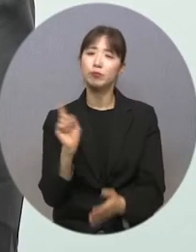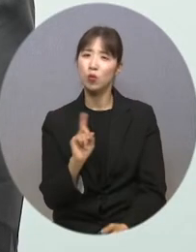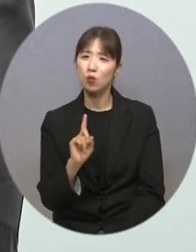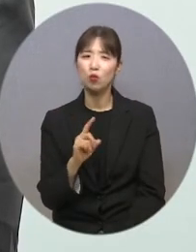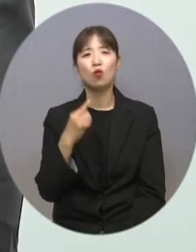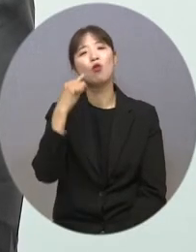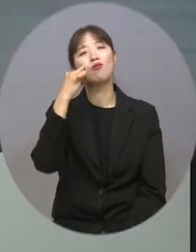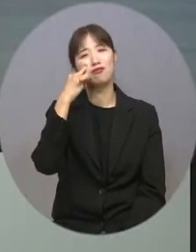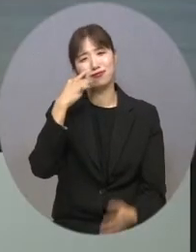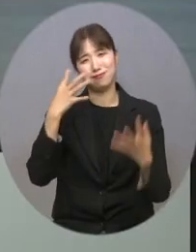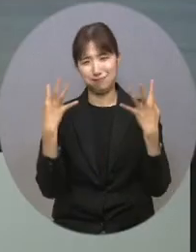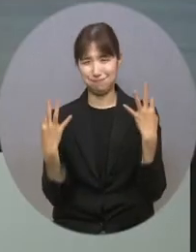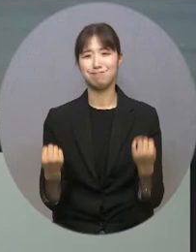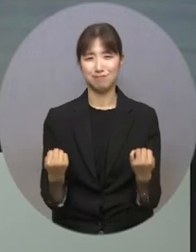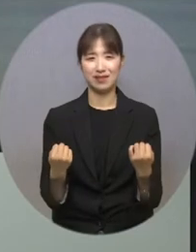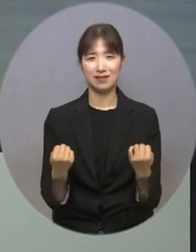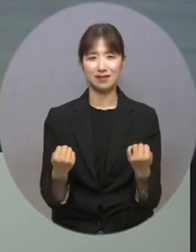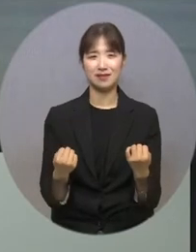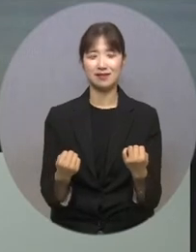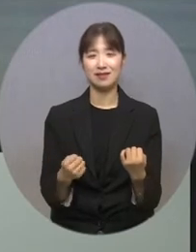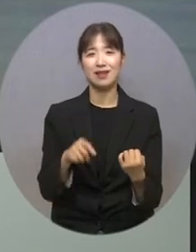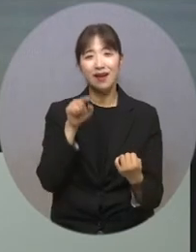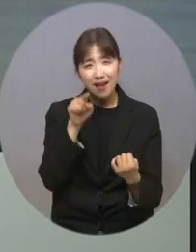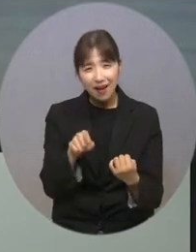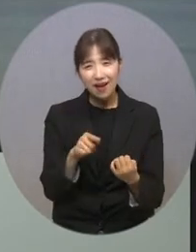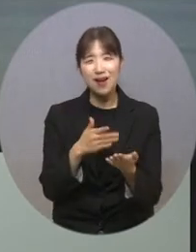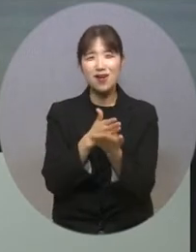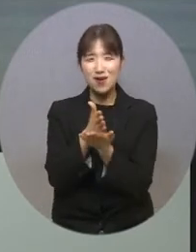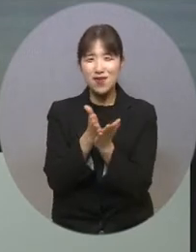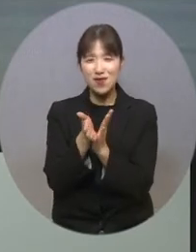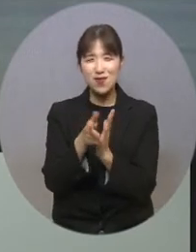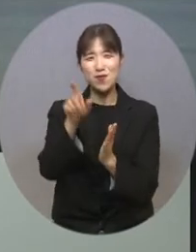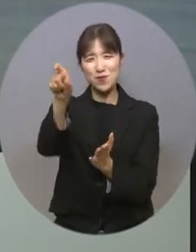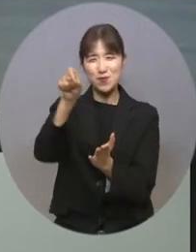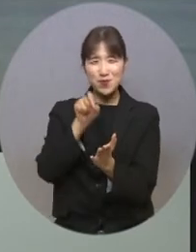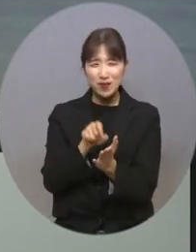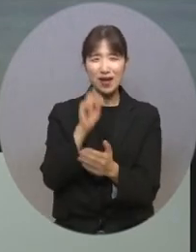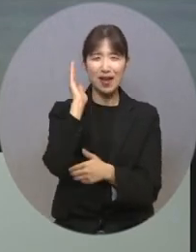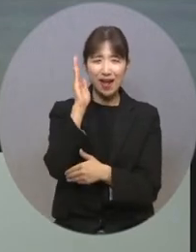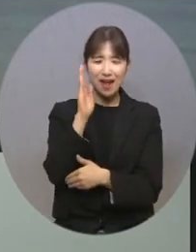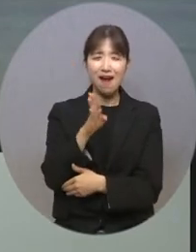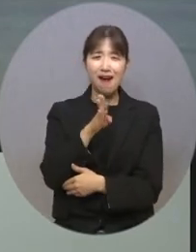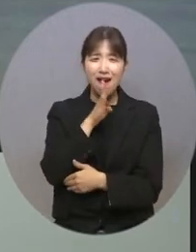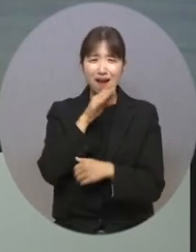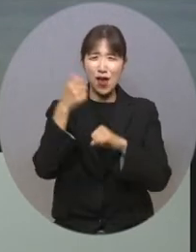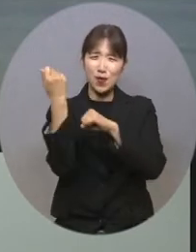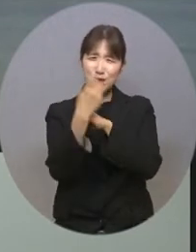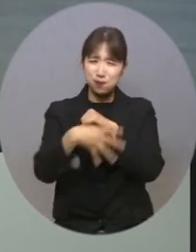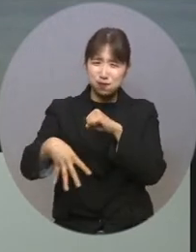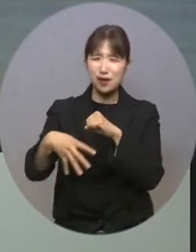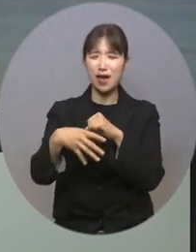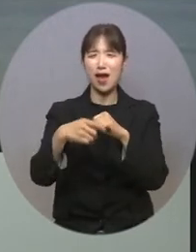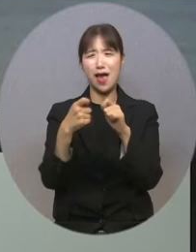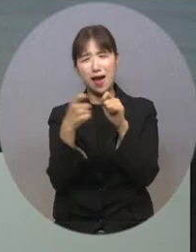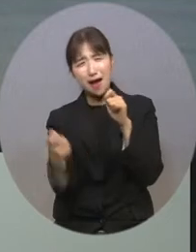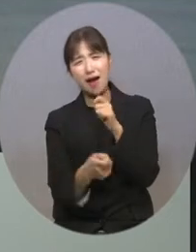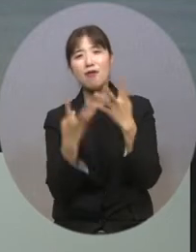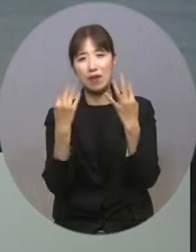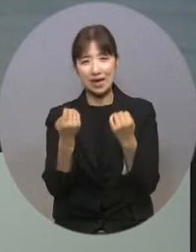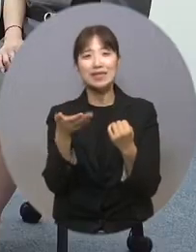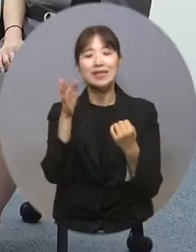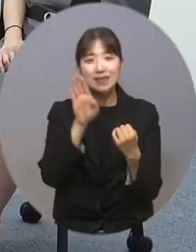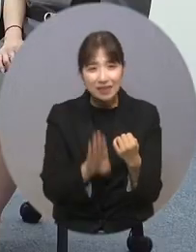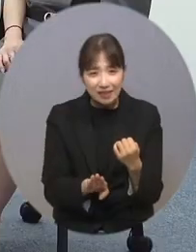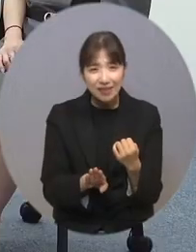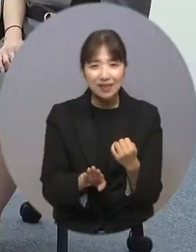너무 궁금한게 많아요 이거를 1 영역별로 다루다 보면 이게 파편 적으로 많이 얘기를 나누는데 오늘은